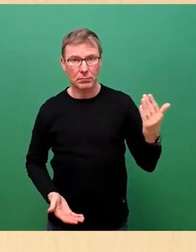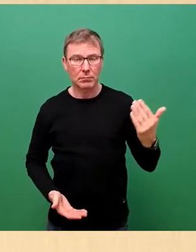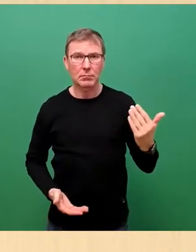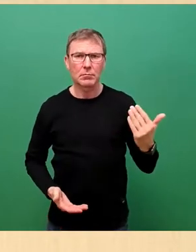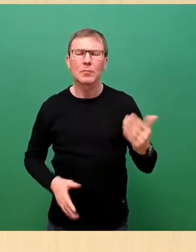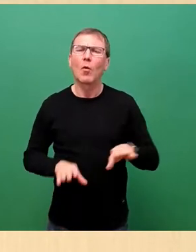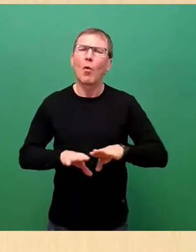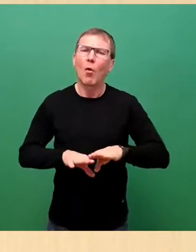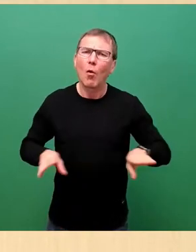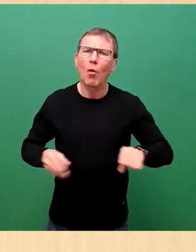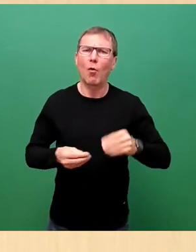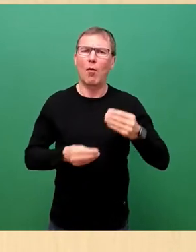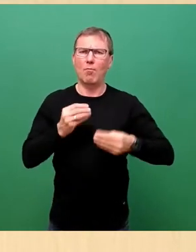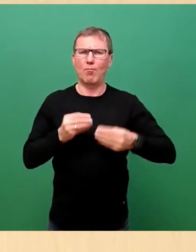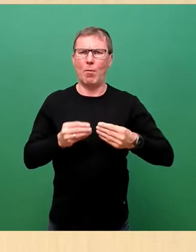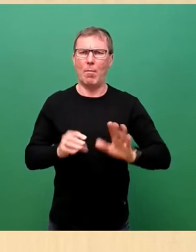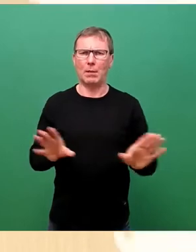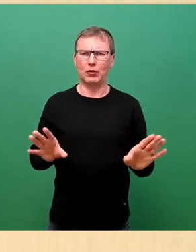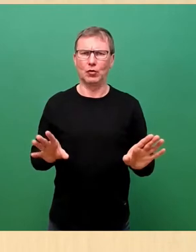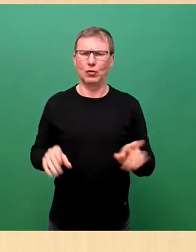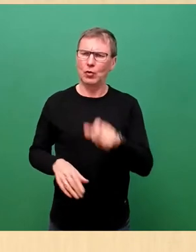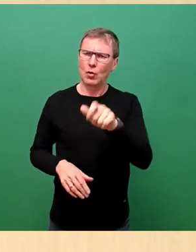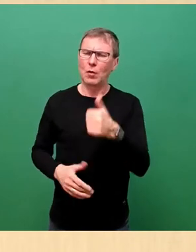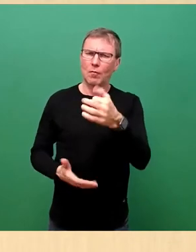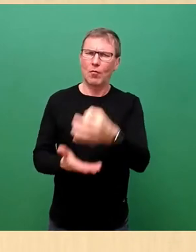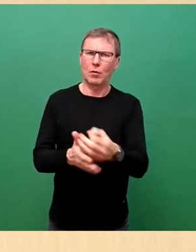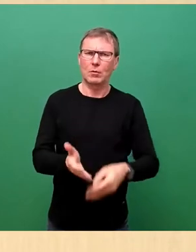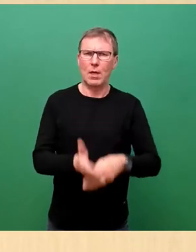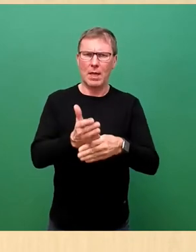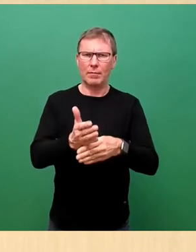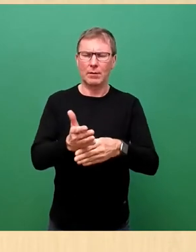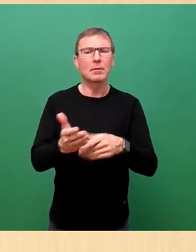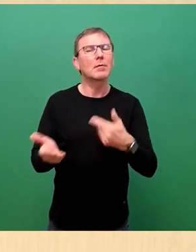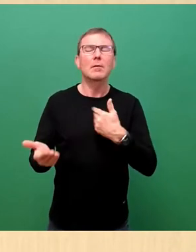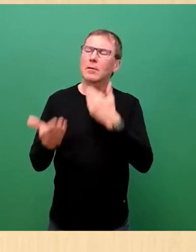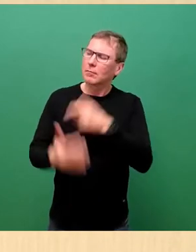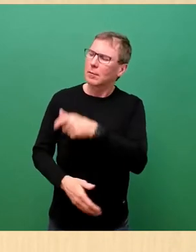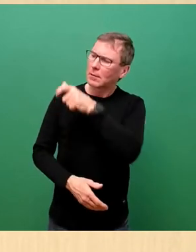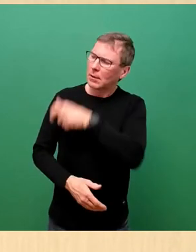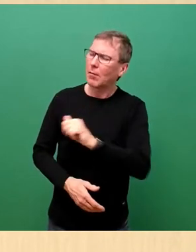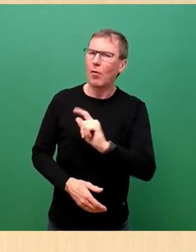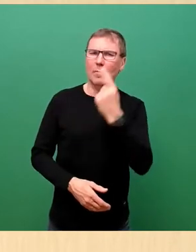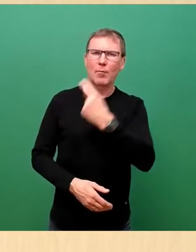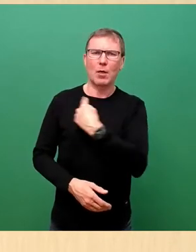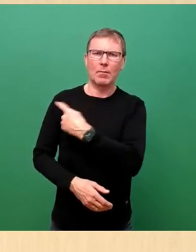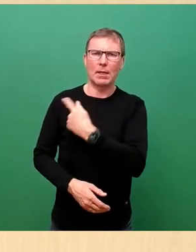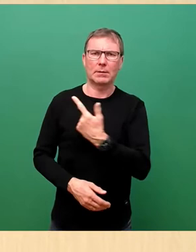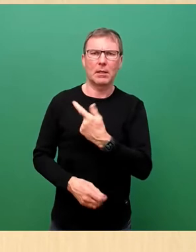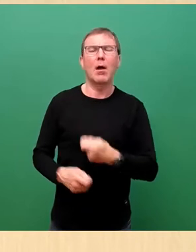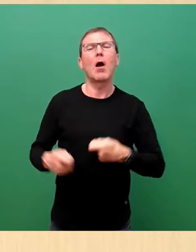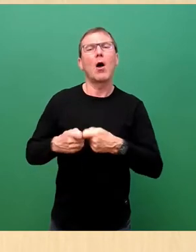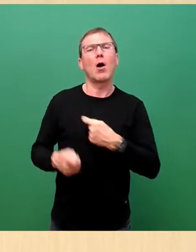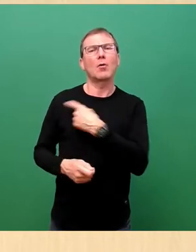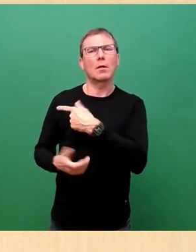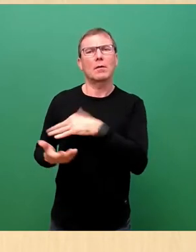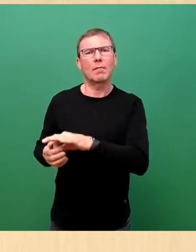unproblematisch Leuten vor Ort zu helfen. Ich habe dankenswerterweise mit dem Herrn Oberbürgermeister einen Kontakt weitergegeben zum Andreas